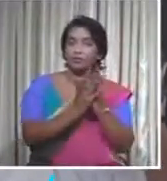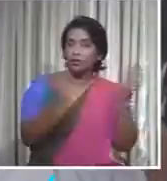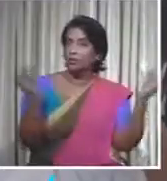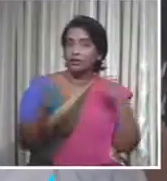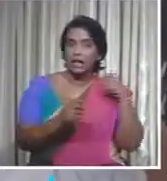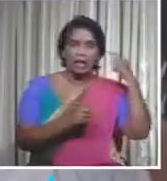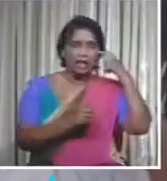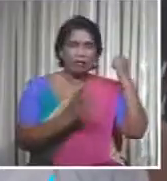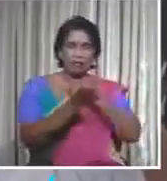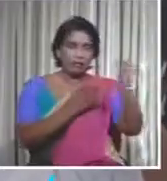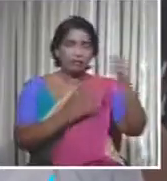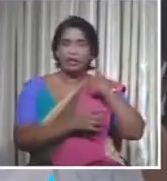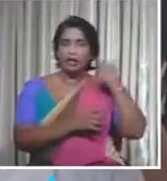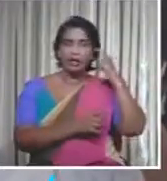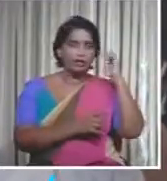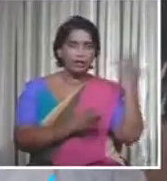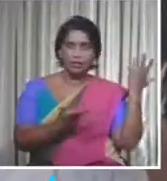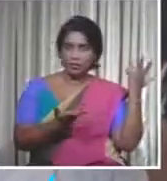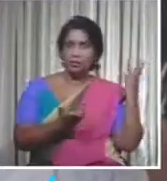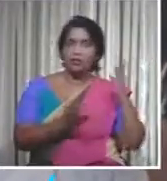बौद्ध मतो अल सिंग मो